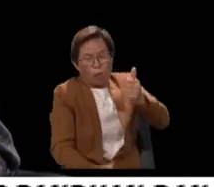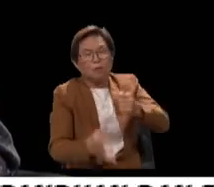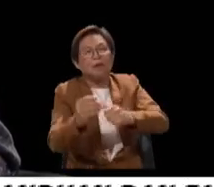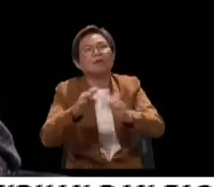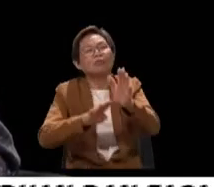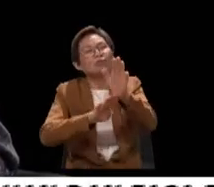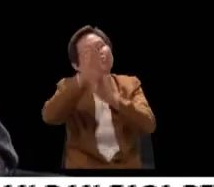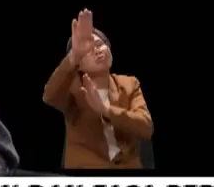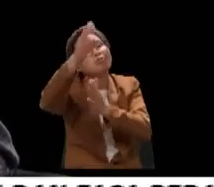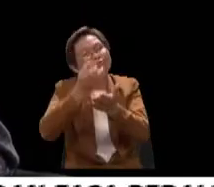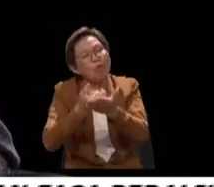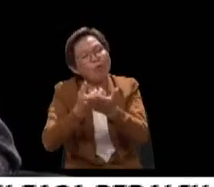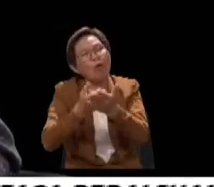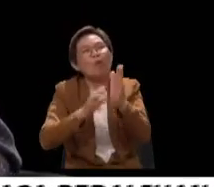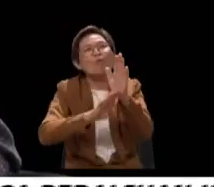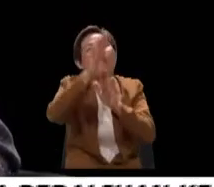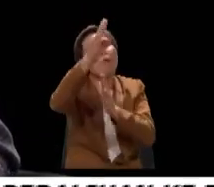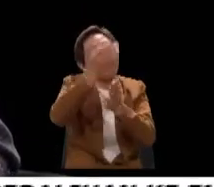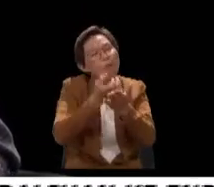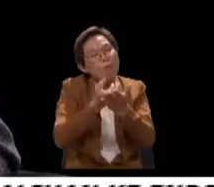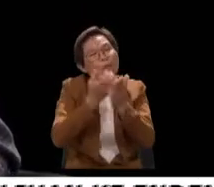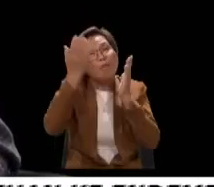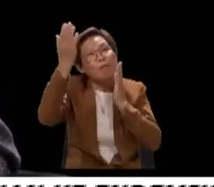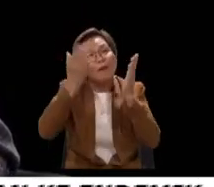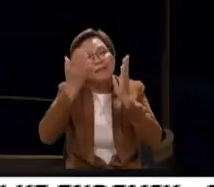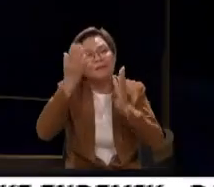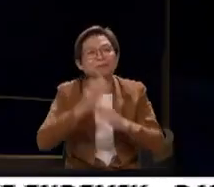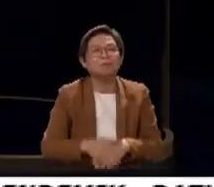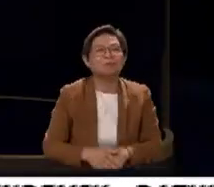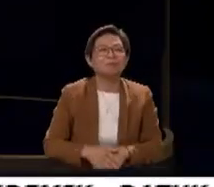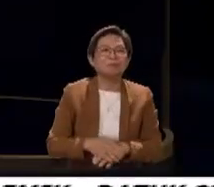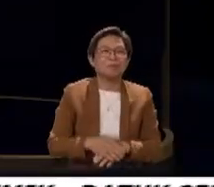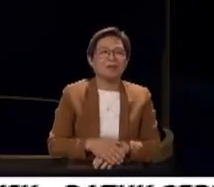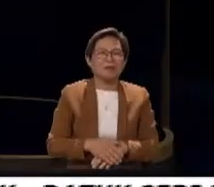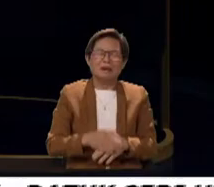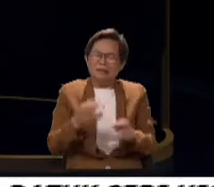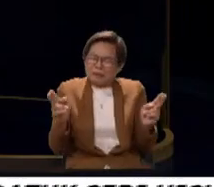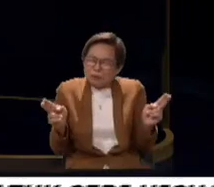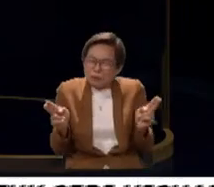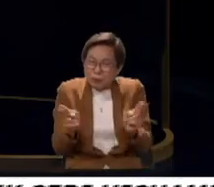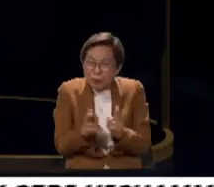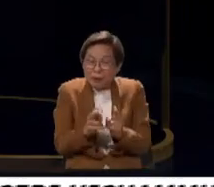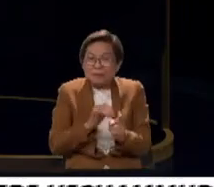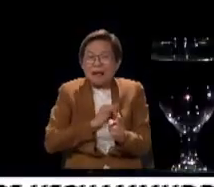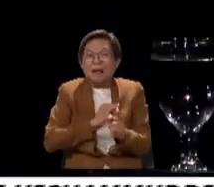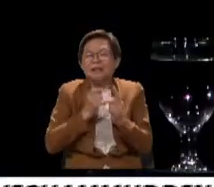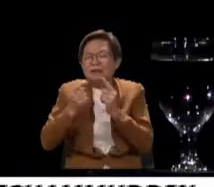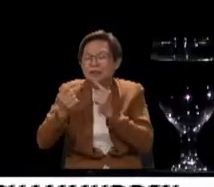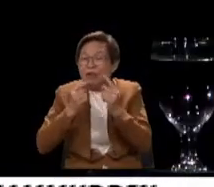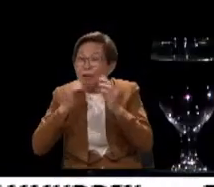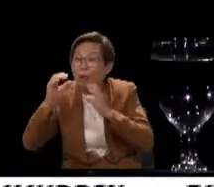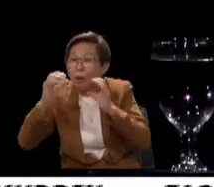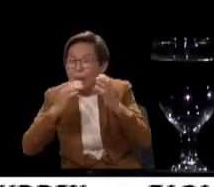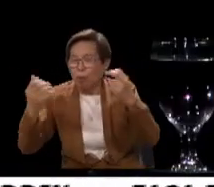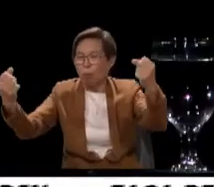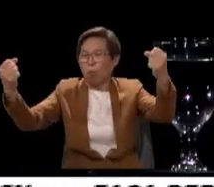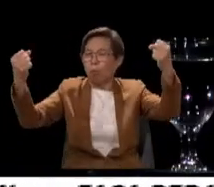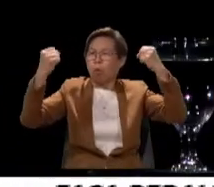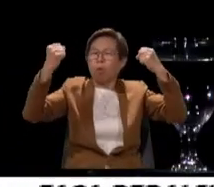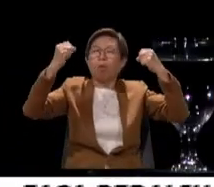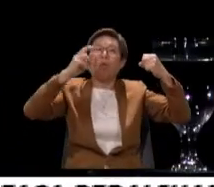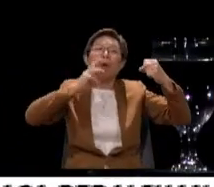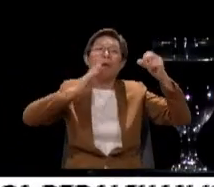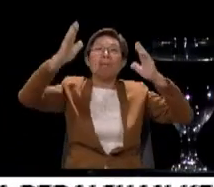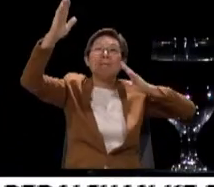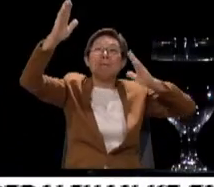negara dalam pembangunan dan sebagainya baik sebelum kita berakhir mungkin secara ringkas Saya ingin bercakap tentang pemerkasaan wanita